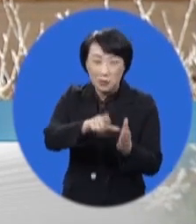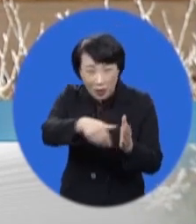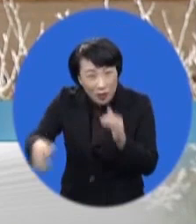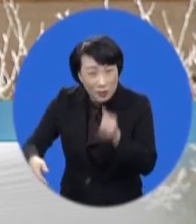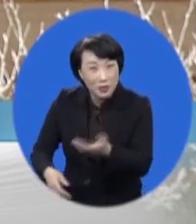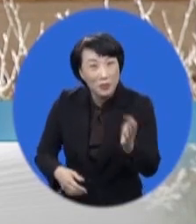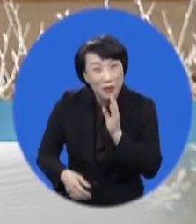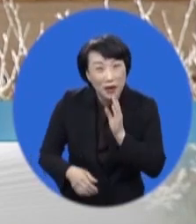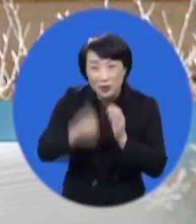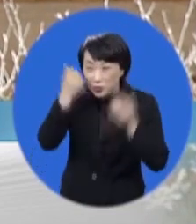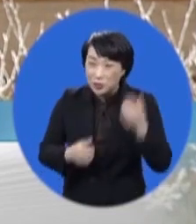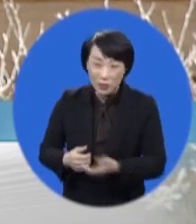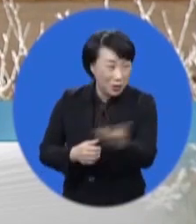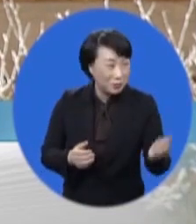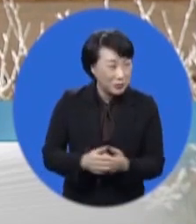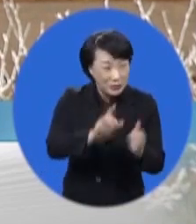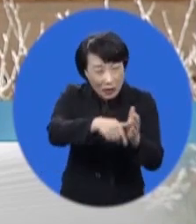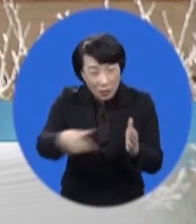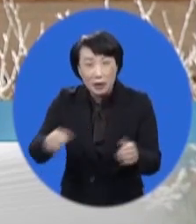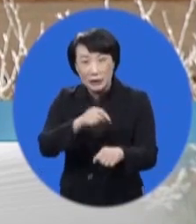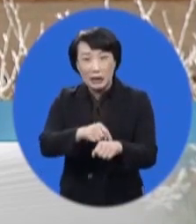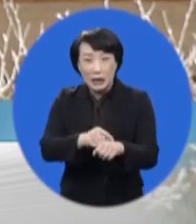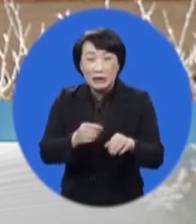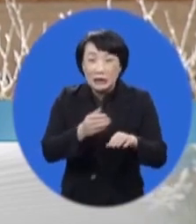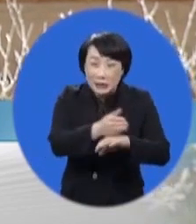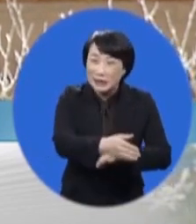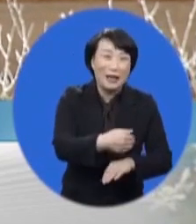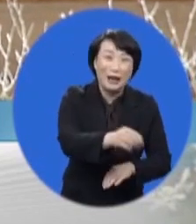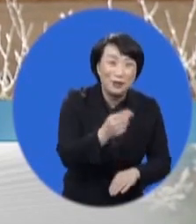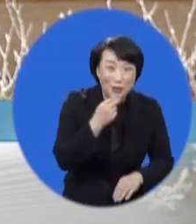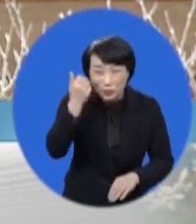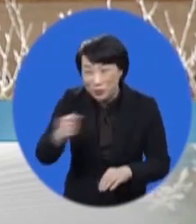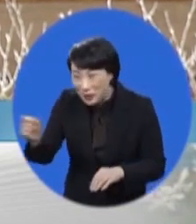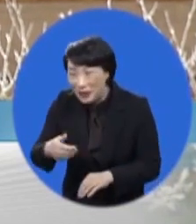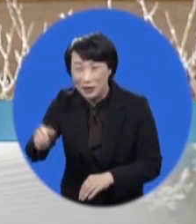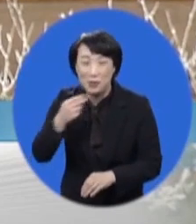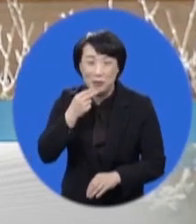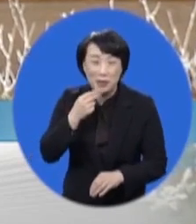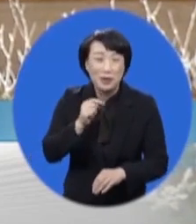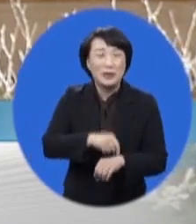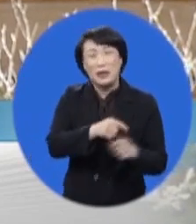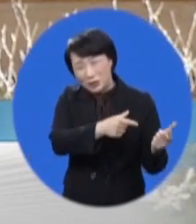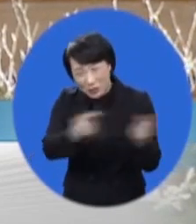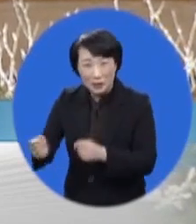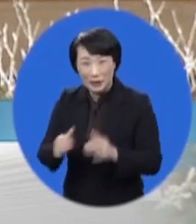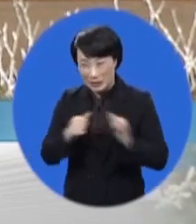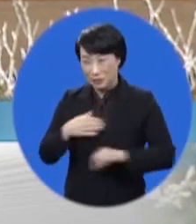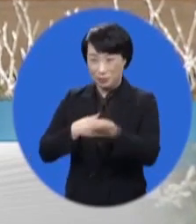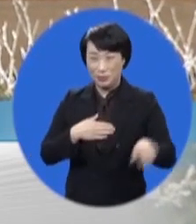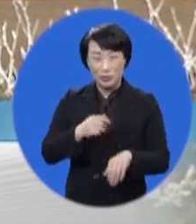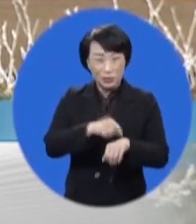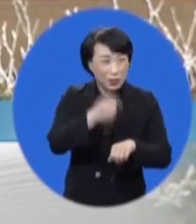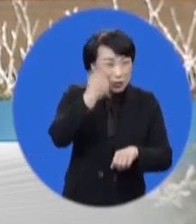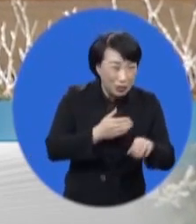누구에게도 세월은 속도가 줄어들지 않고 똑같은 속도로 가고 있고, 우리 인생도 어느 누구에게도 속도가 줄어들지